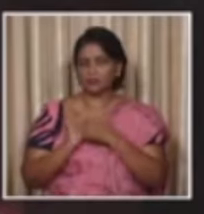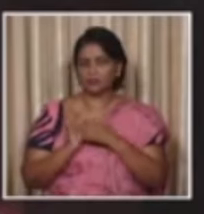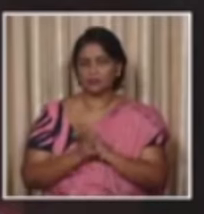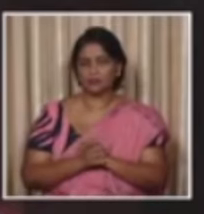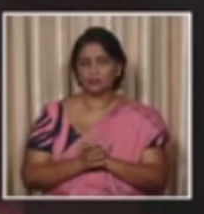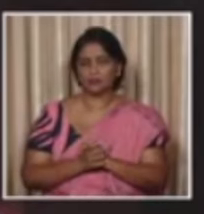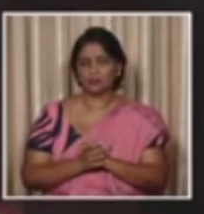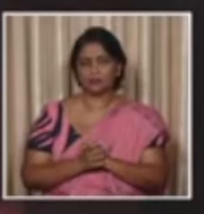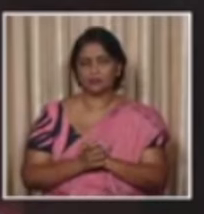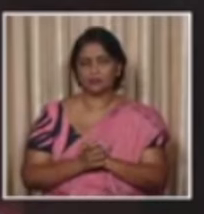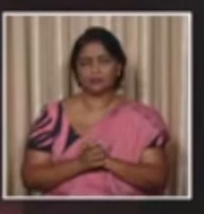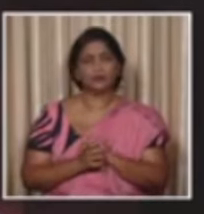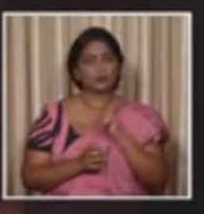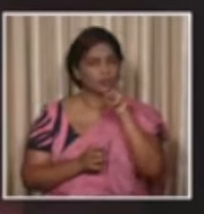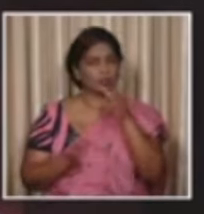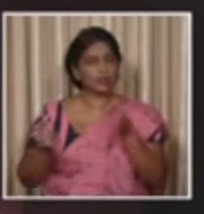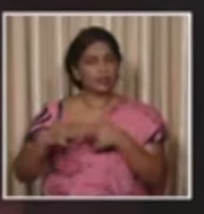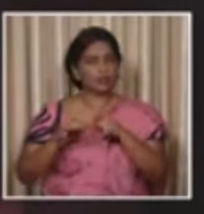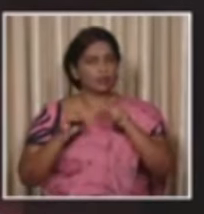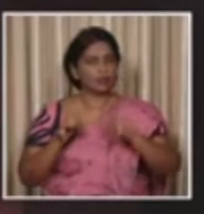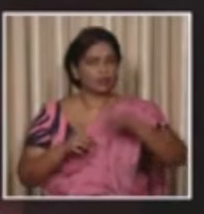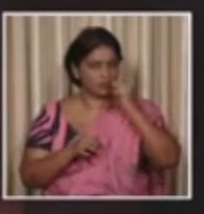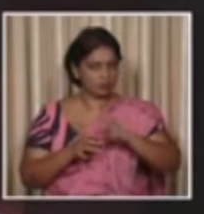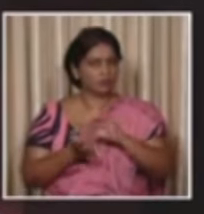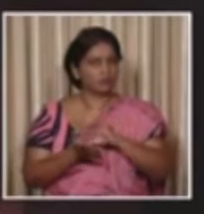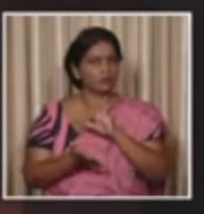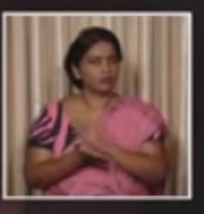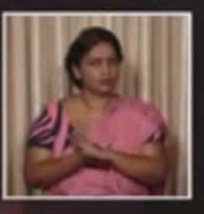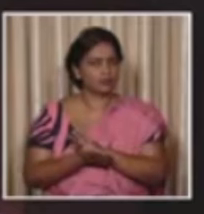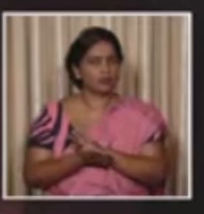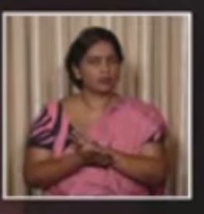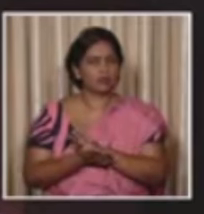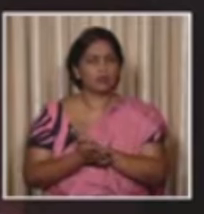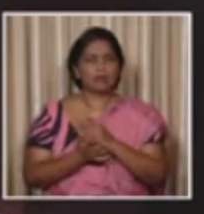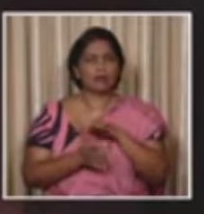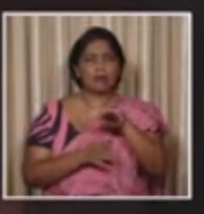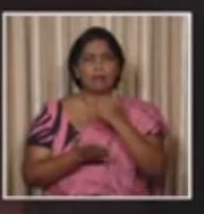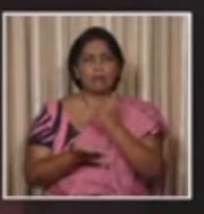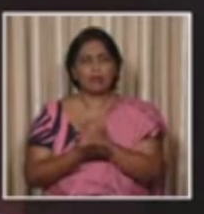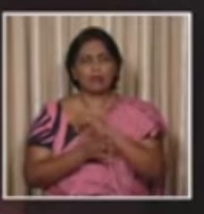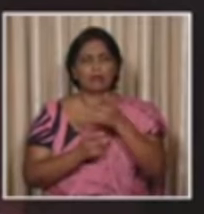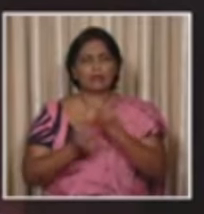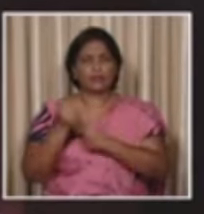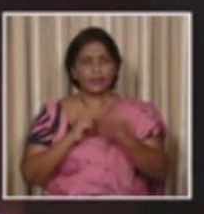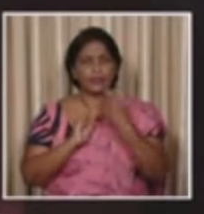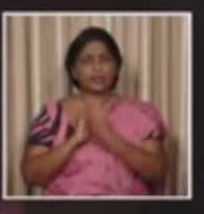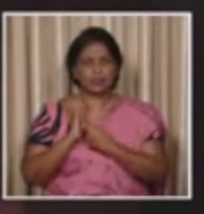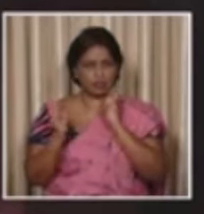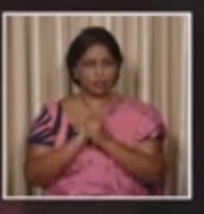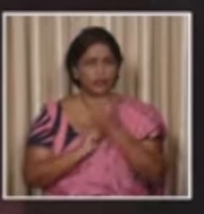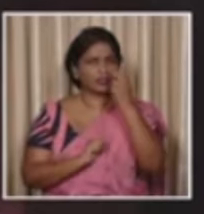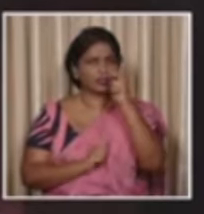කරනවා. ඔබතුමාලා කැබිනට් එකේ තීන්දුවක් ගත්තා, පරාටේ නීතිය සංශෝධනය කිරීම පිළිබඳව